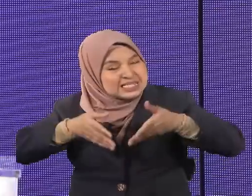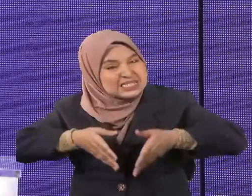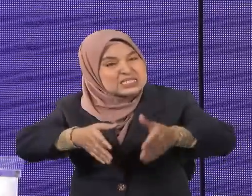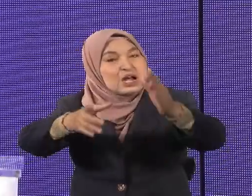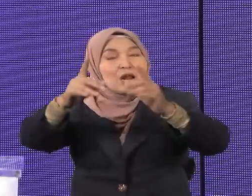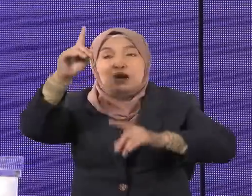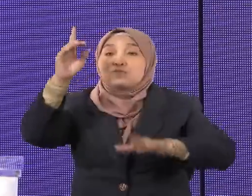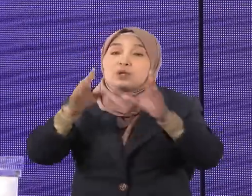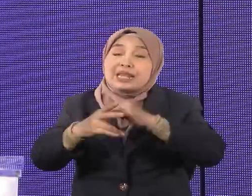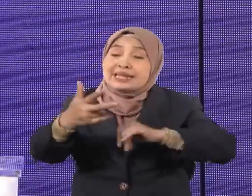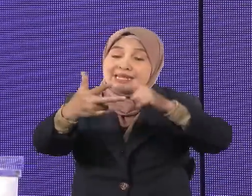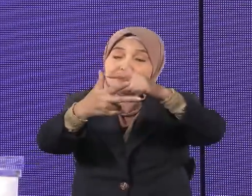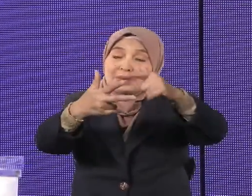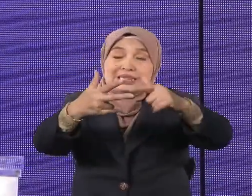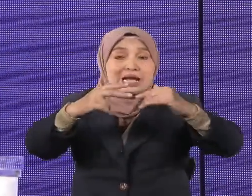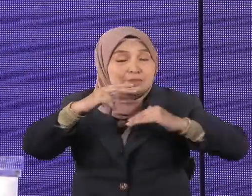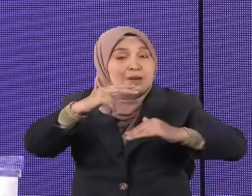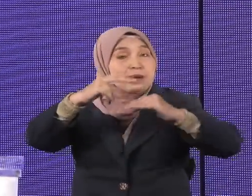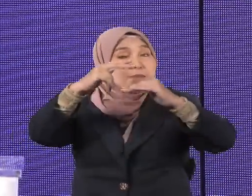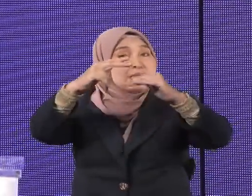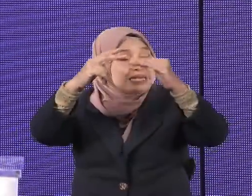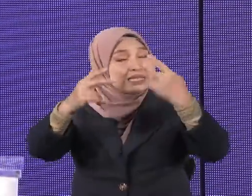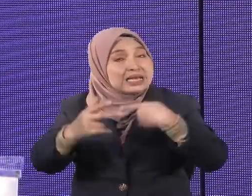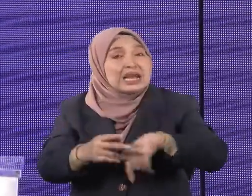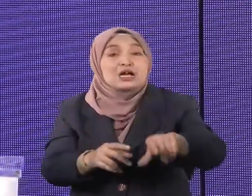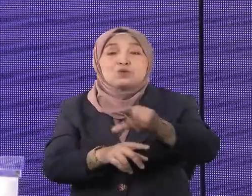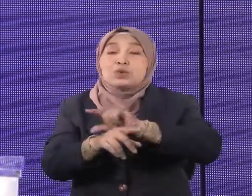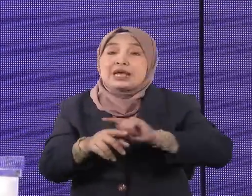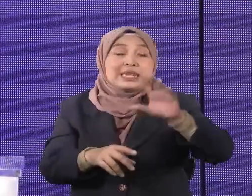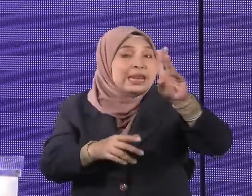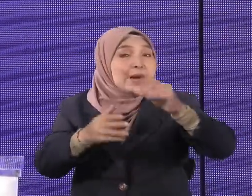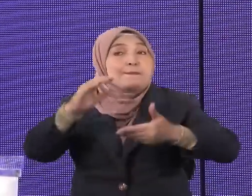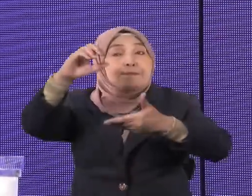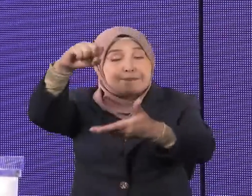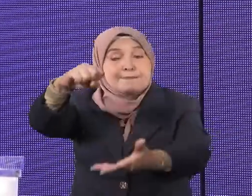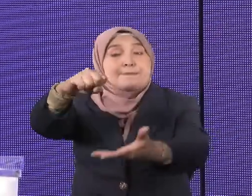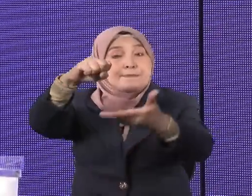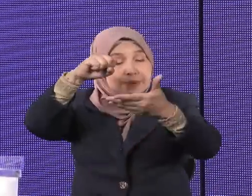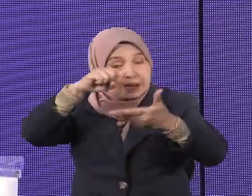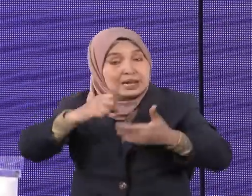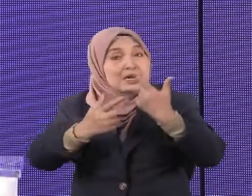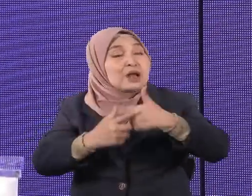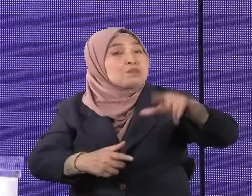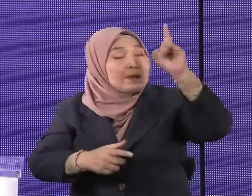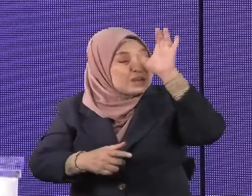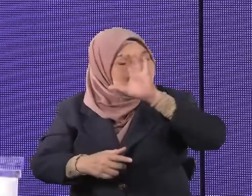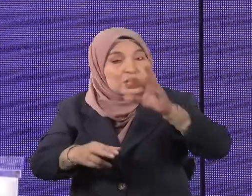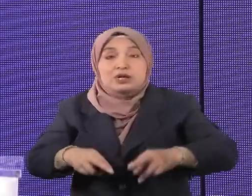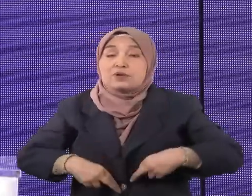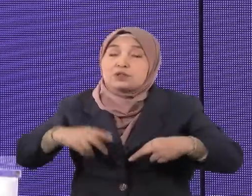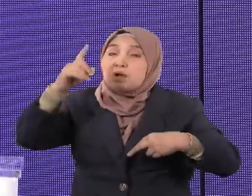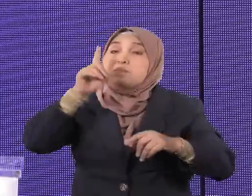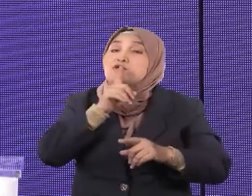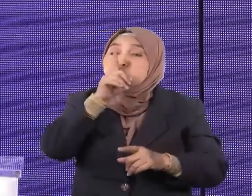Dan inilah tiga kategori kita nak gunakan enam bekalan daripada Allah ini ke mana. Kalau nak mencari redha Allah,